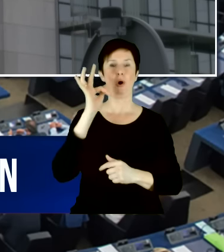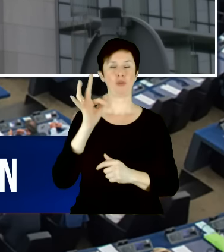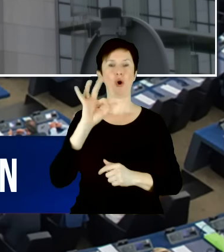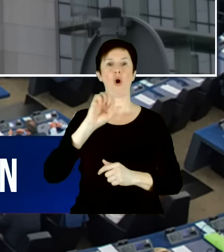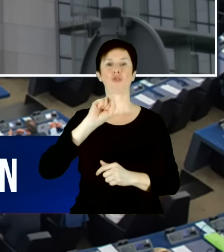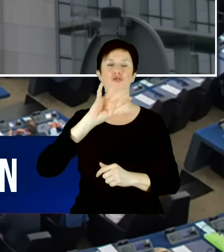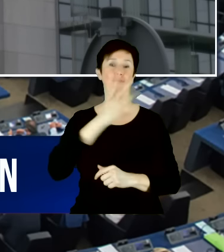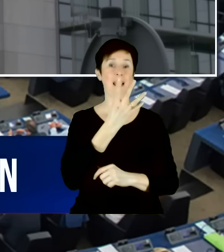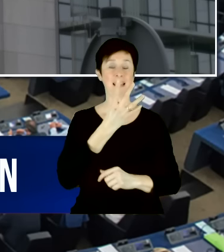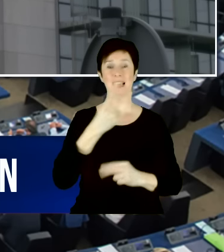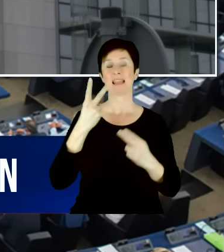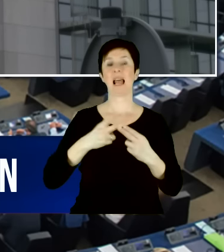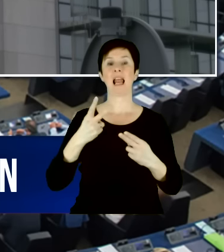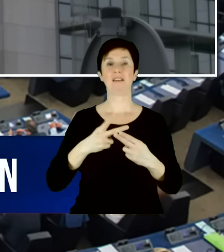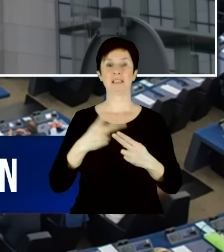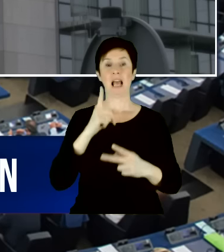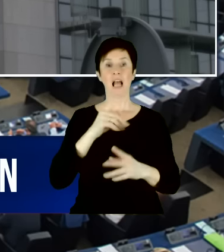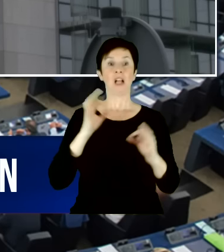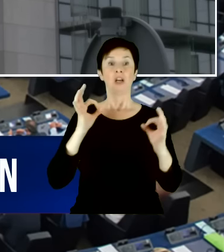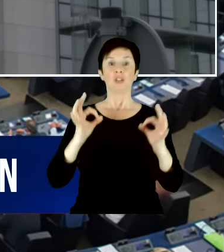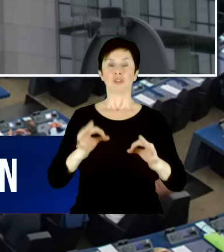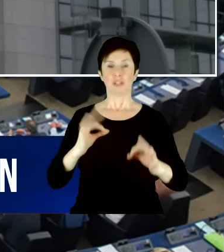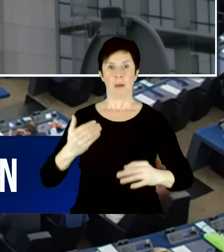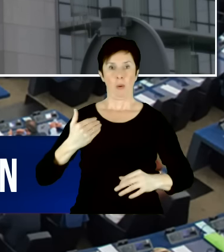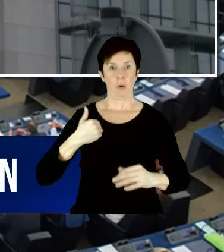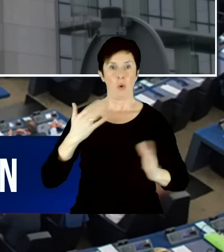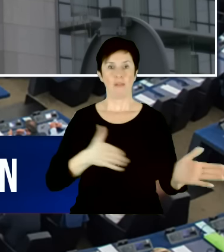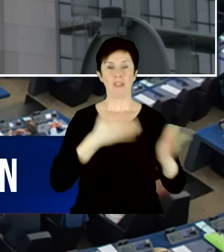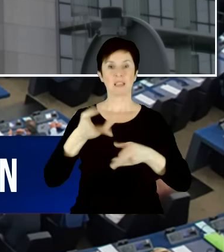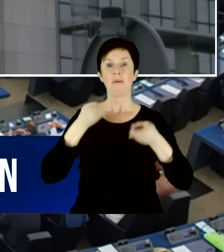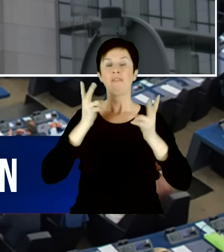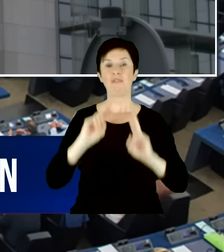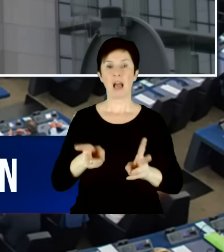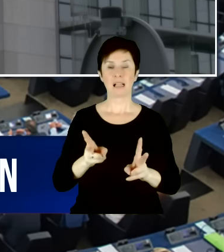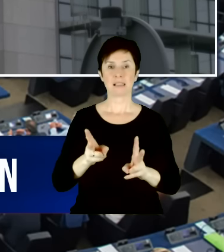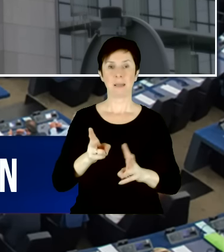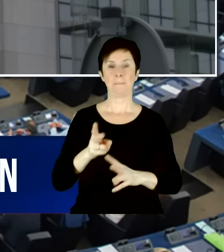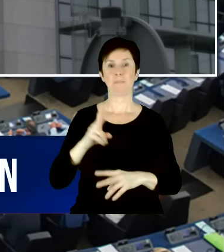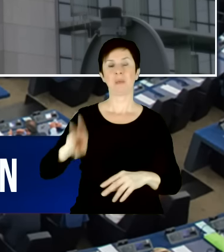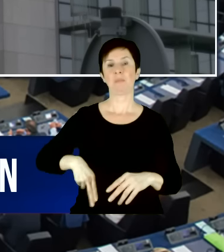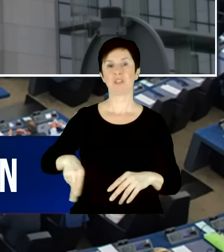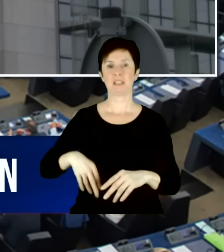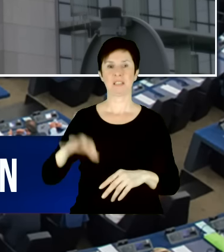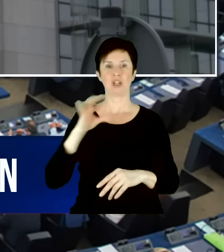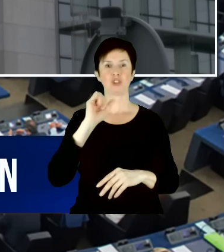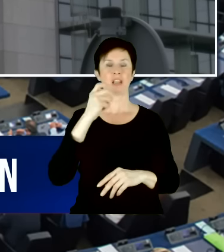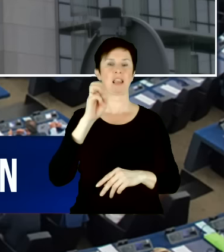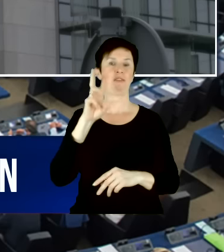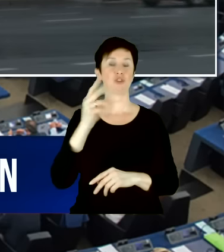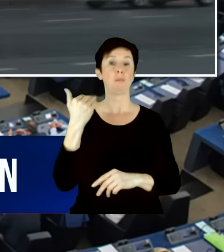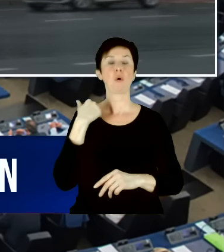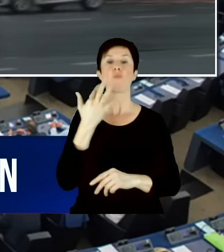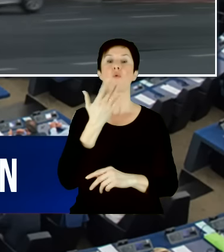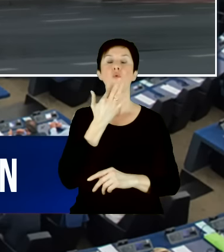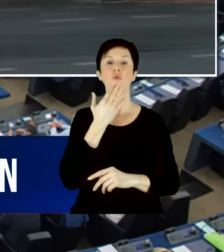telewizji, ale dzisiaj mieliśmy kolejny fakt, wypowiedź ministra Bartłomieja Sienkiewicza, dlaczego nie